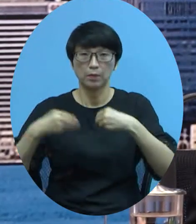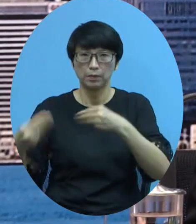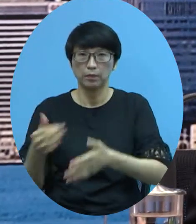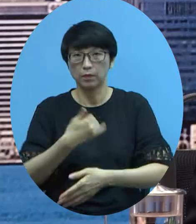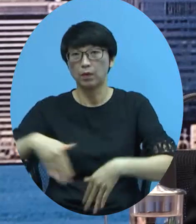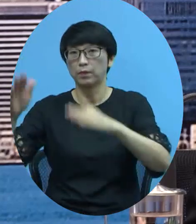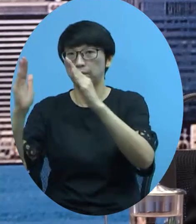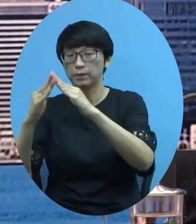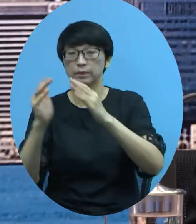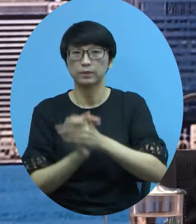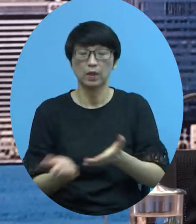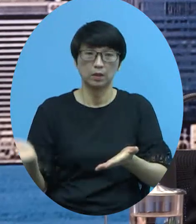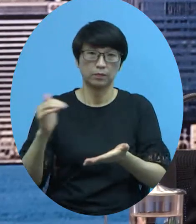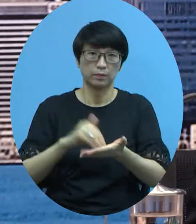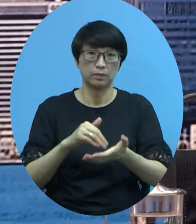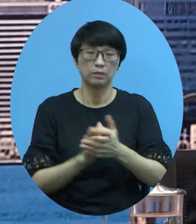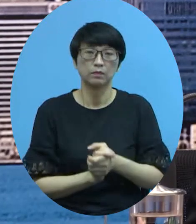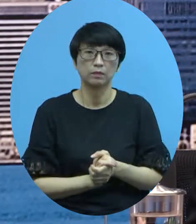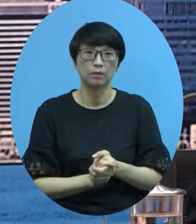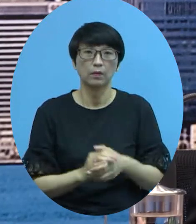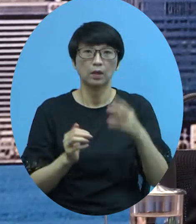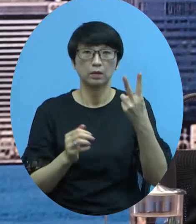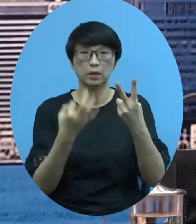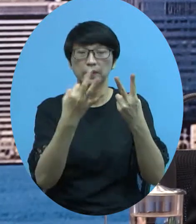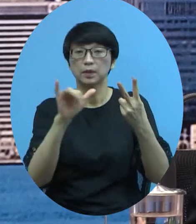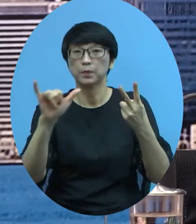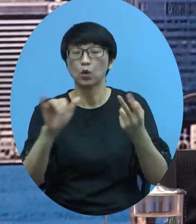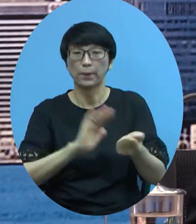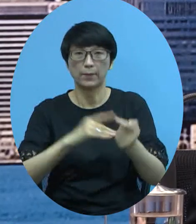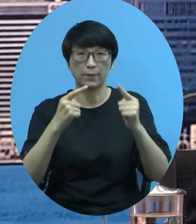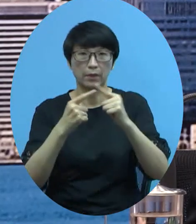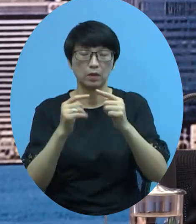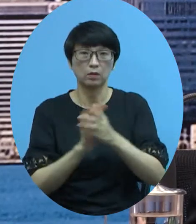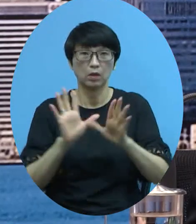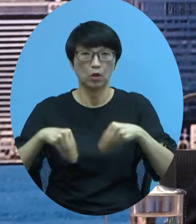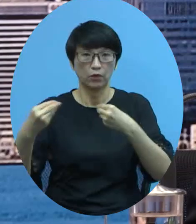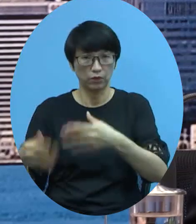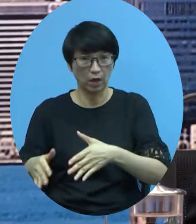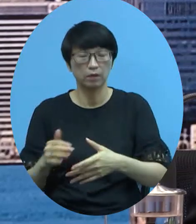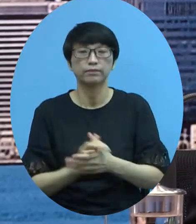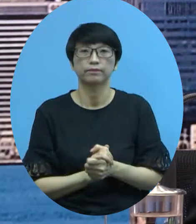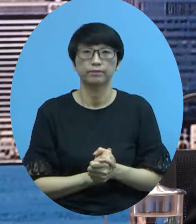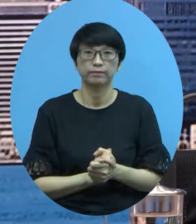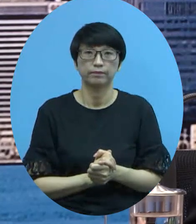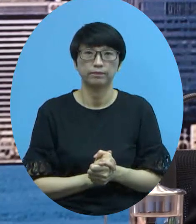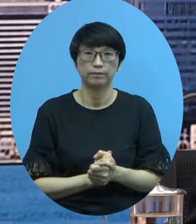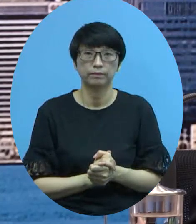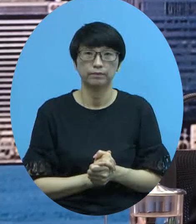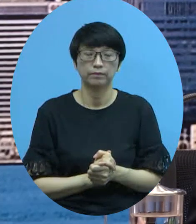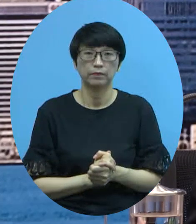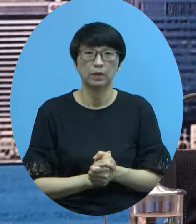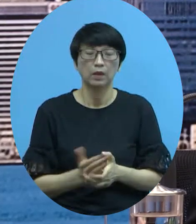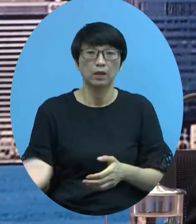嘅。咁至今咧，其實已經有236位病人咧就康復出院㗎啦。咁截至今日